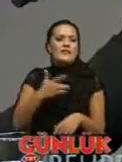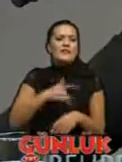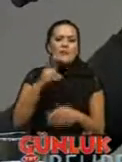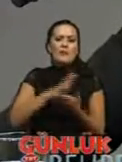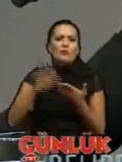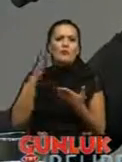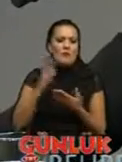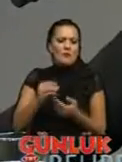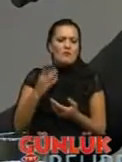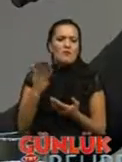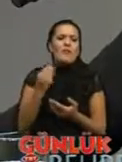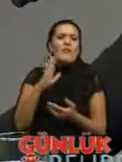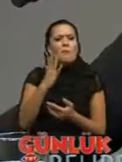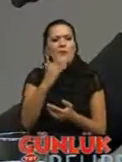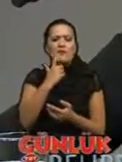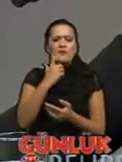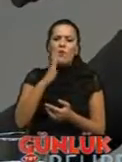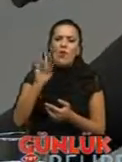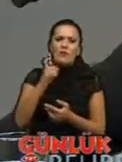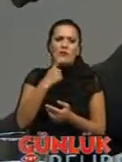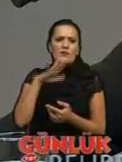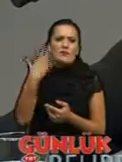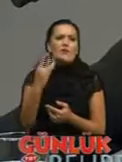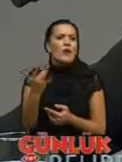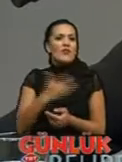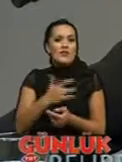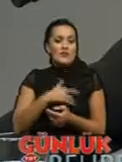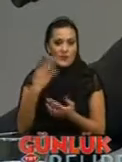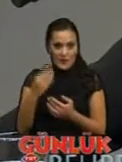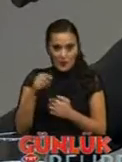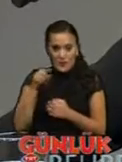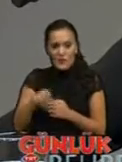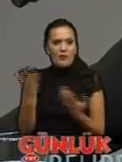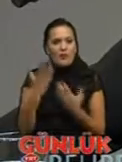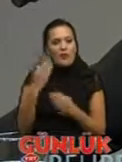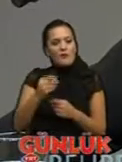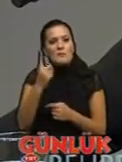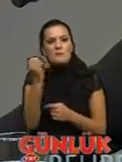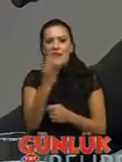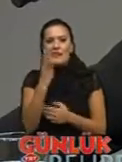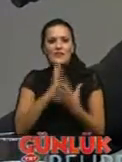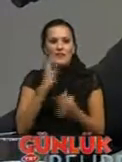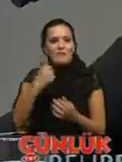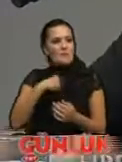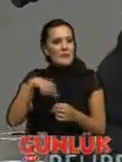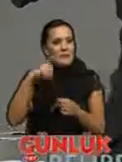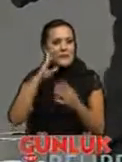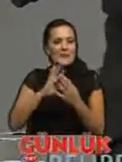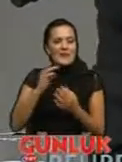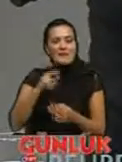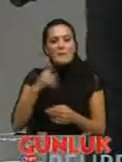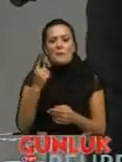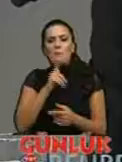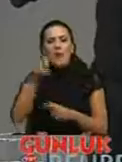bir durum olacak. Çok değil, 5-10 yıl sonra. Çok acınacak şey olacak. Ne olacak? Birkaç kişi benim gibi böyle